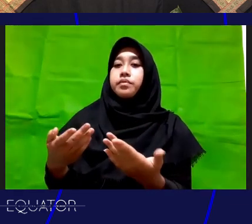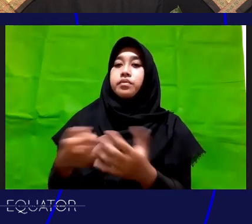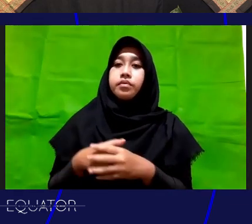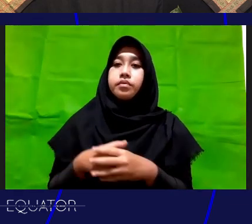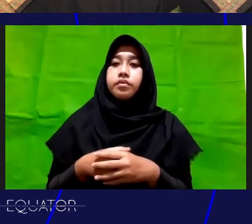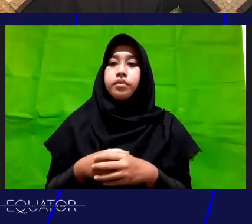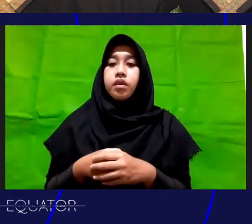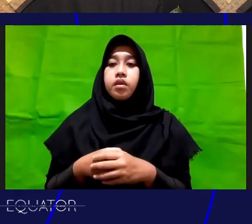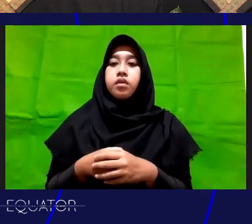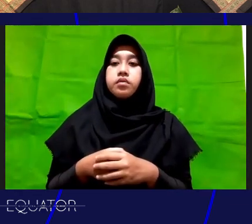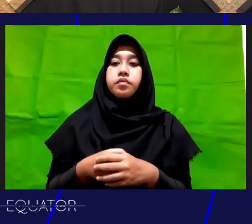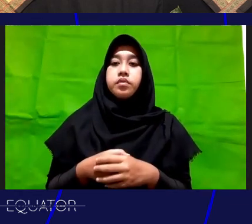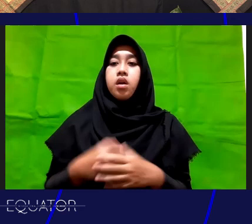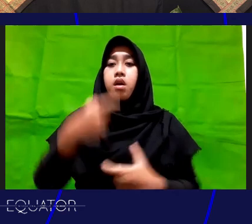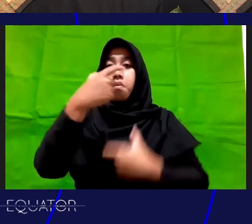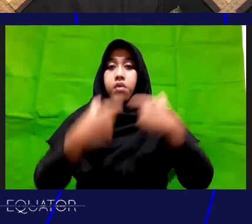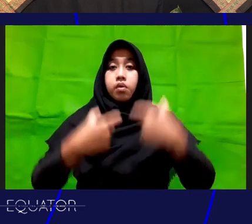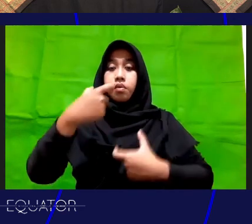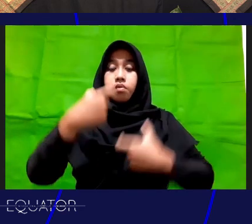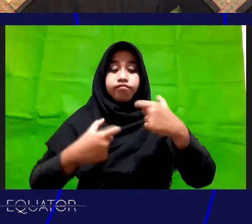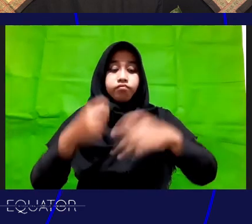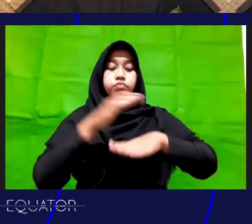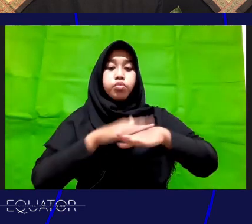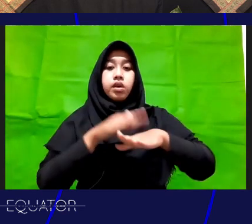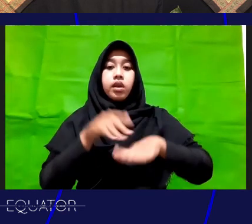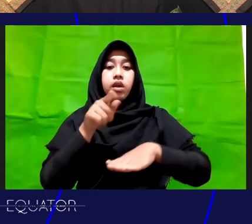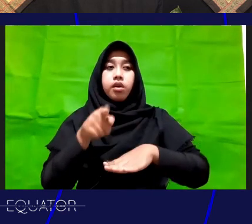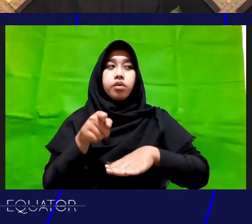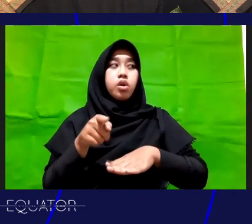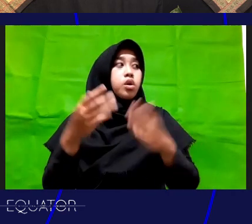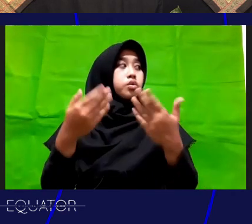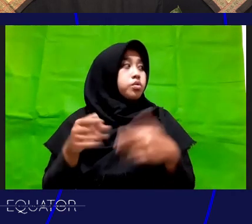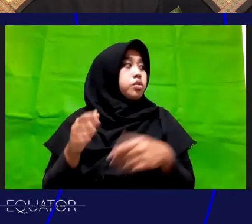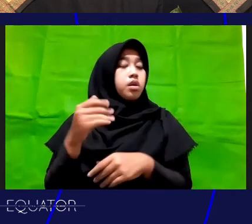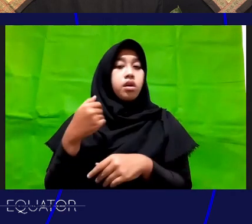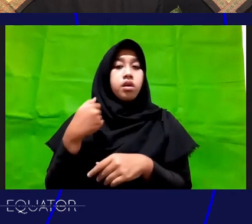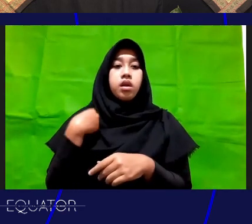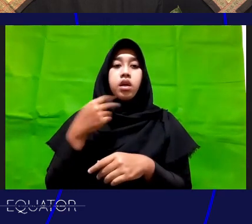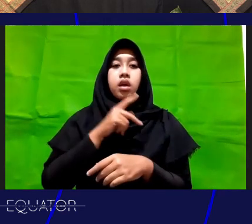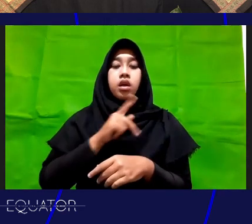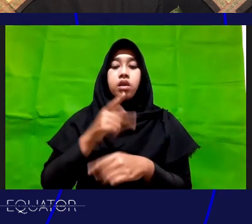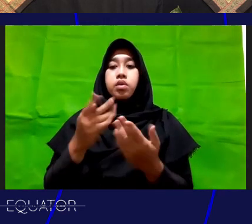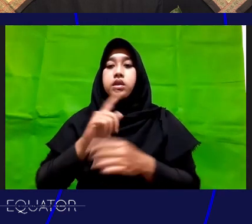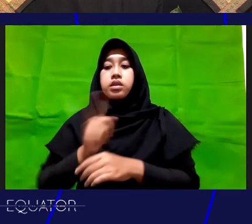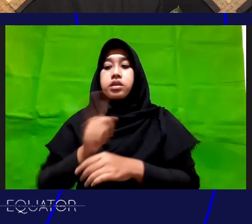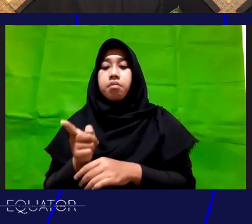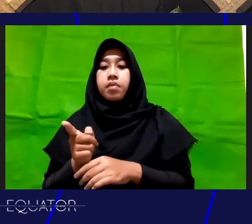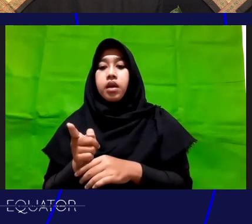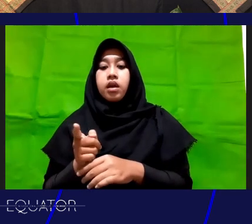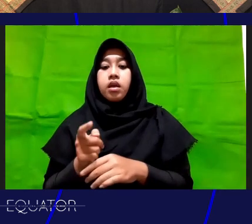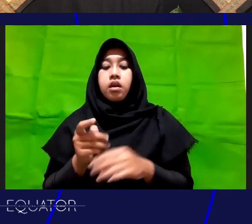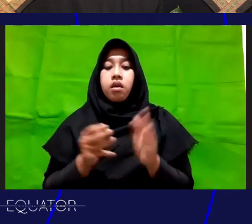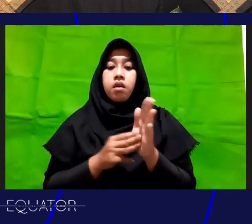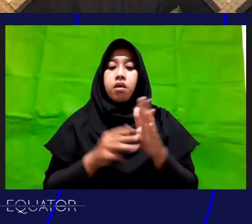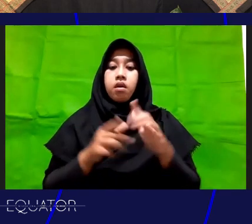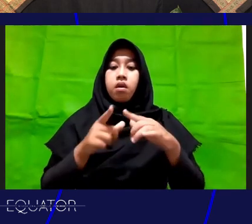human culture itu sudah lah. Kita sudah sampai ke Mars gitu, sudah mengirim pindah